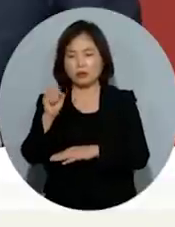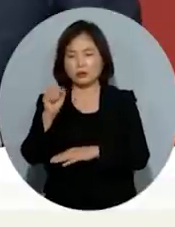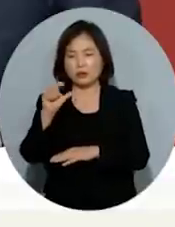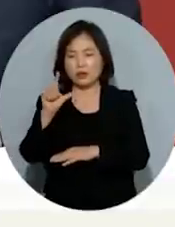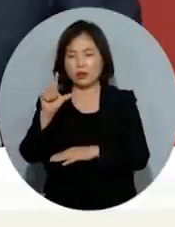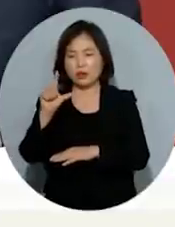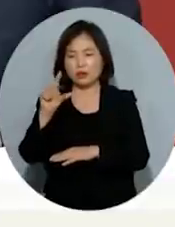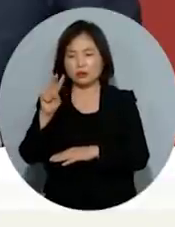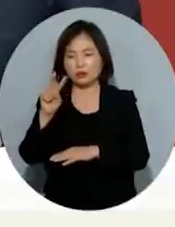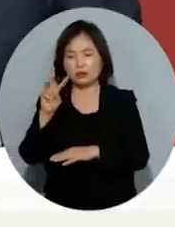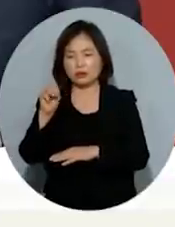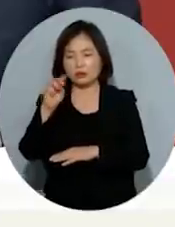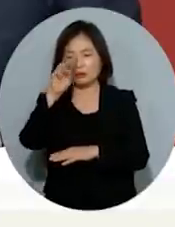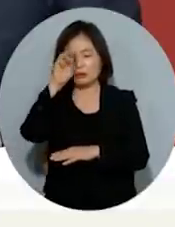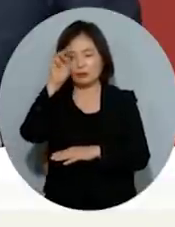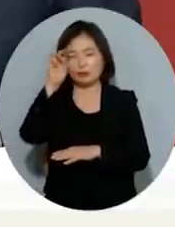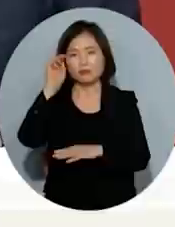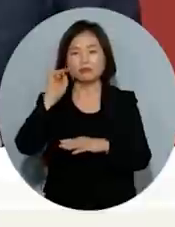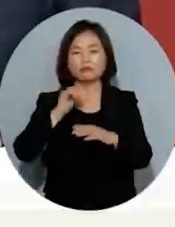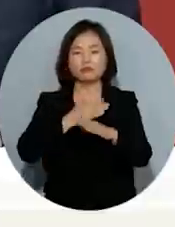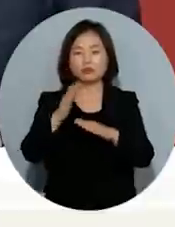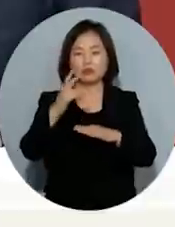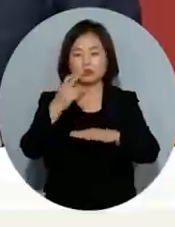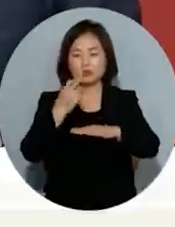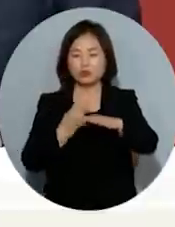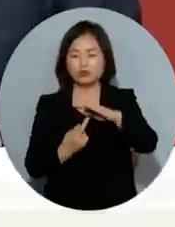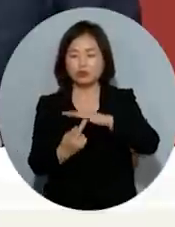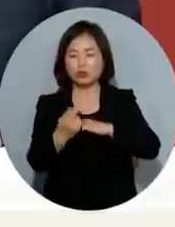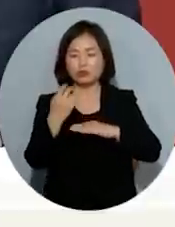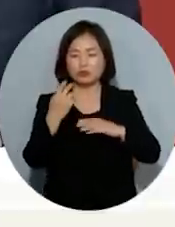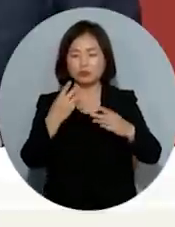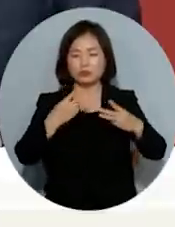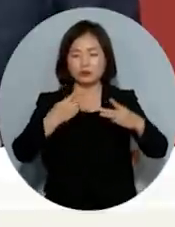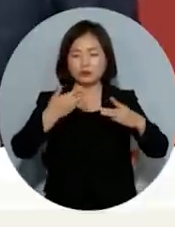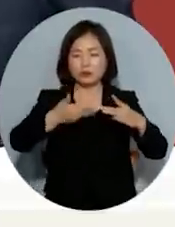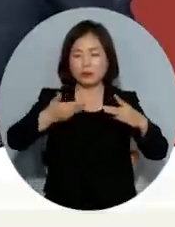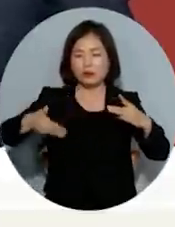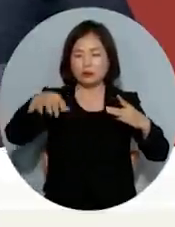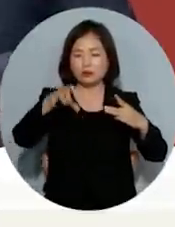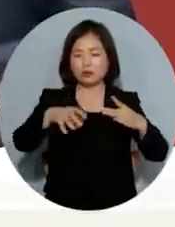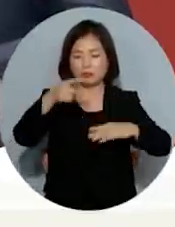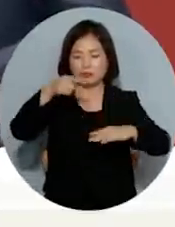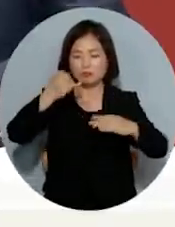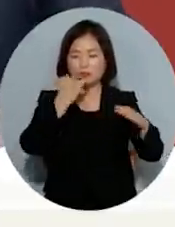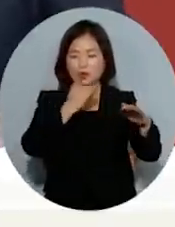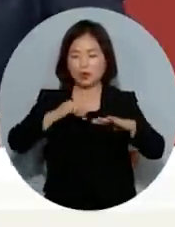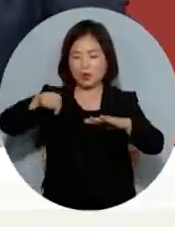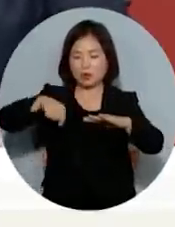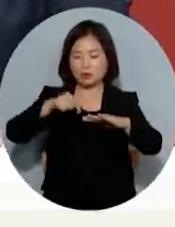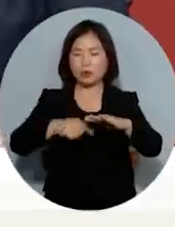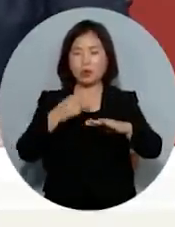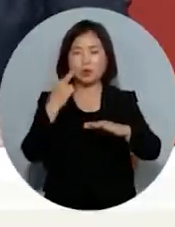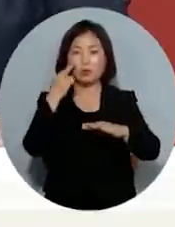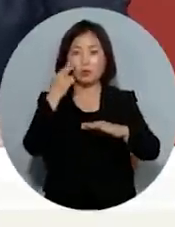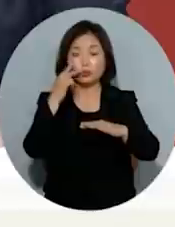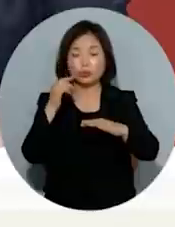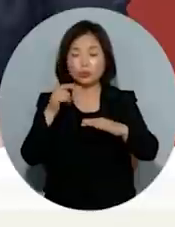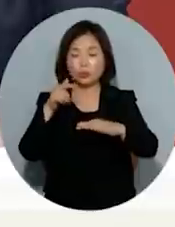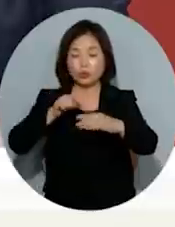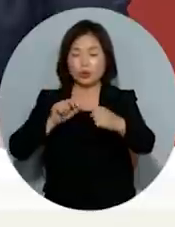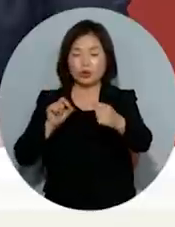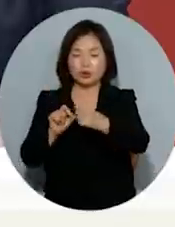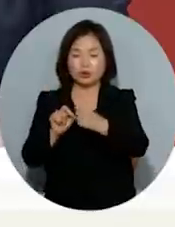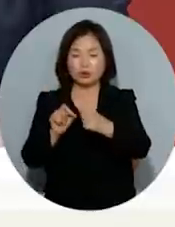SLBM을 발사했다는 것은 북한 잠수함이 태평양 바닷속에서 미국 본토 근처에 가서